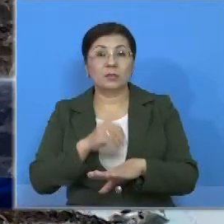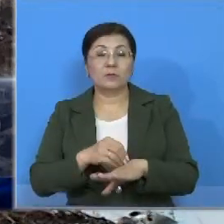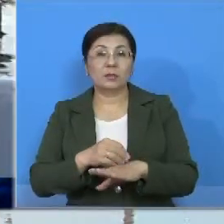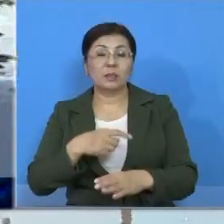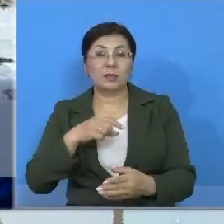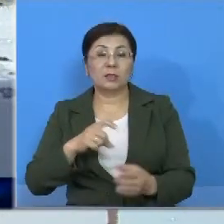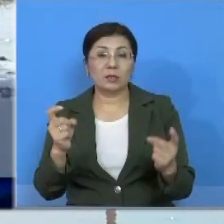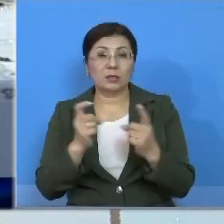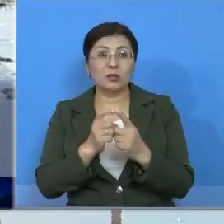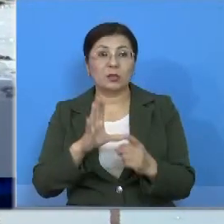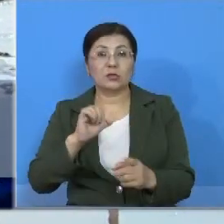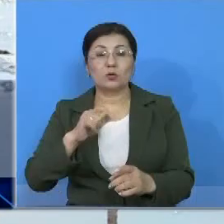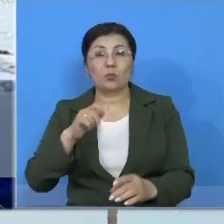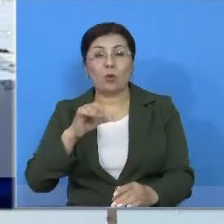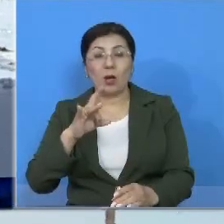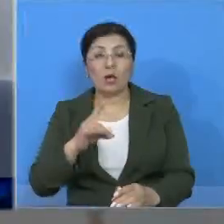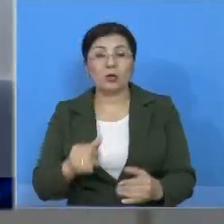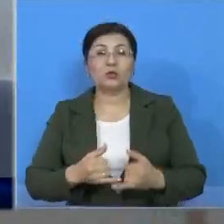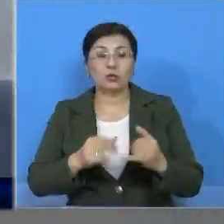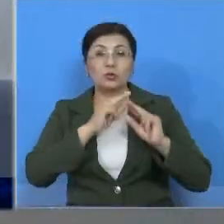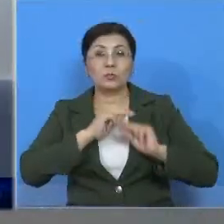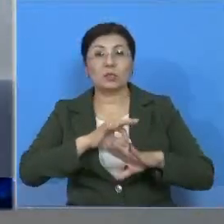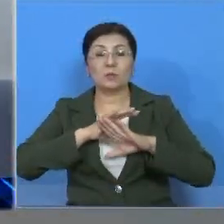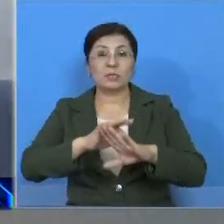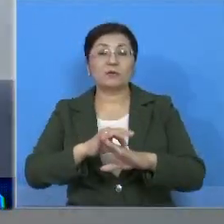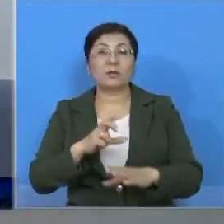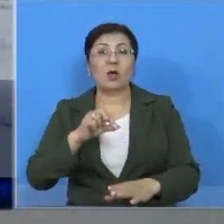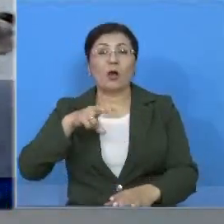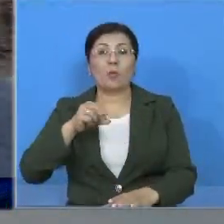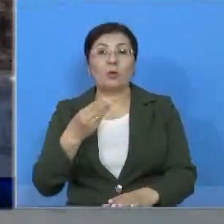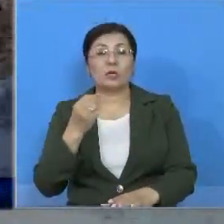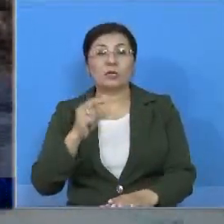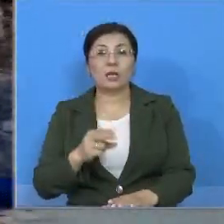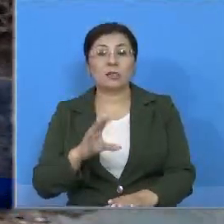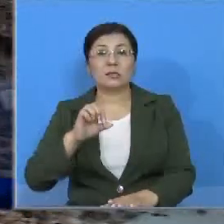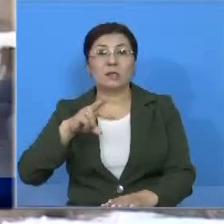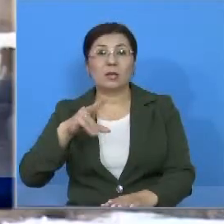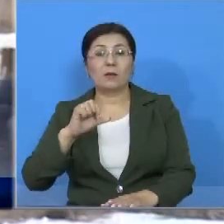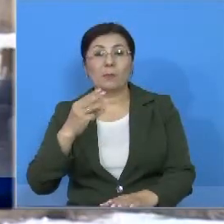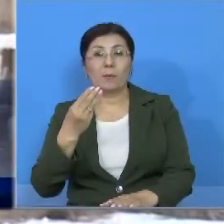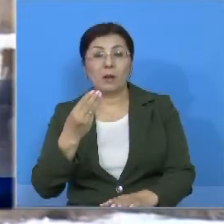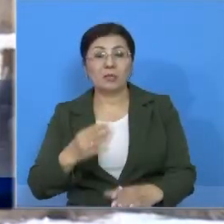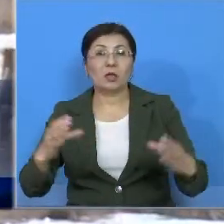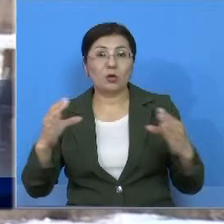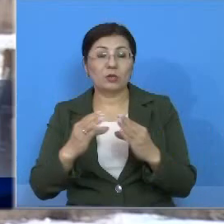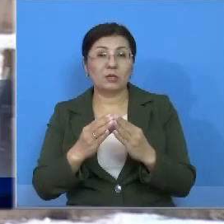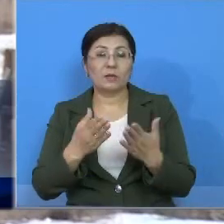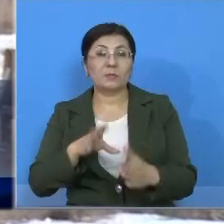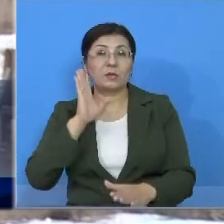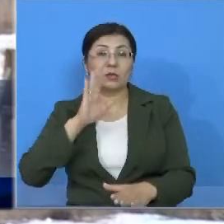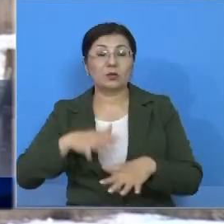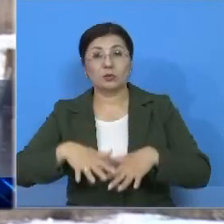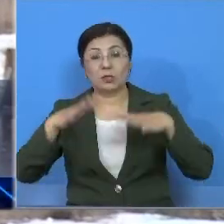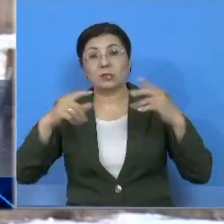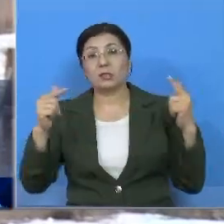сөзінше суағар салу үшін де жұмыстар атқарылып жатыр. Қала әкімдігі Болашақ, Селмаш және Әуе қалашық секілді бірнеше шағын аудандарда су